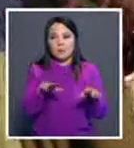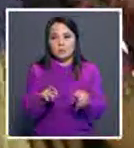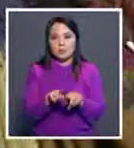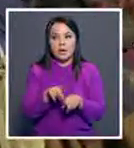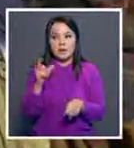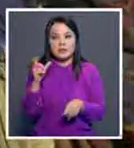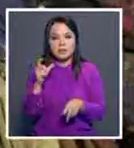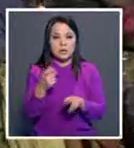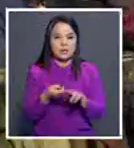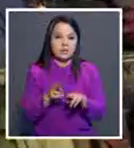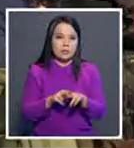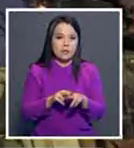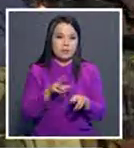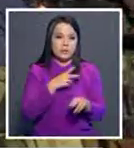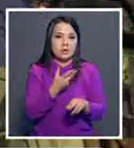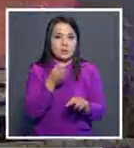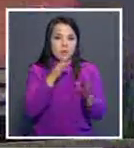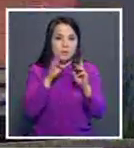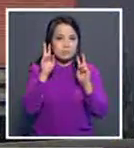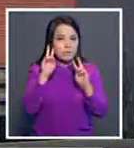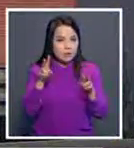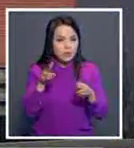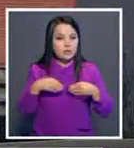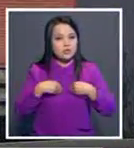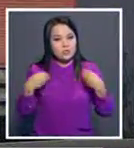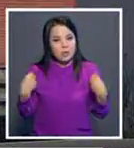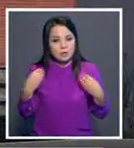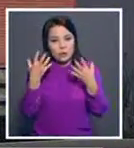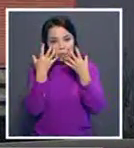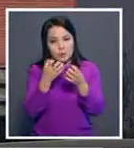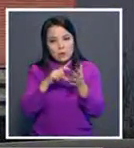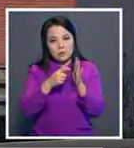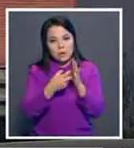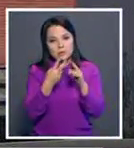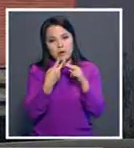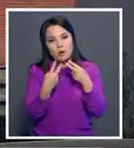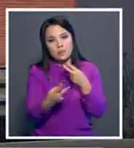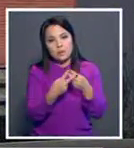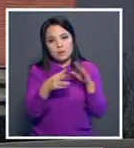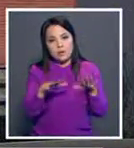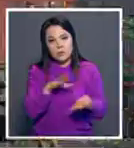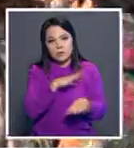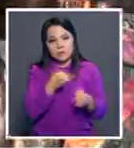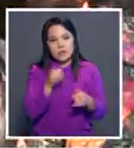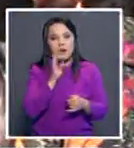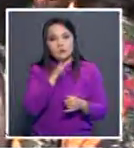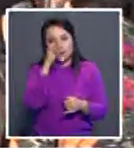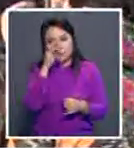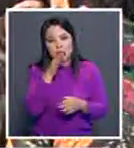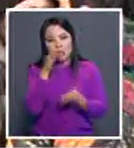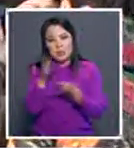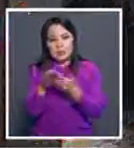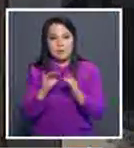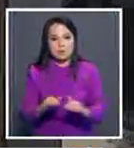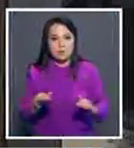ине сұққан, белгісіз таблеткалар берген, шешіндірген немесе қараңғы бөлмеге қамап қойған. Бұны балалардың ата-аналары айтты.